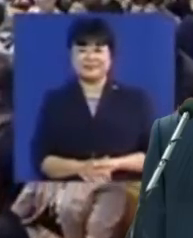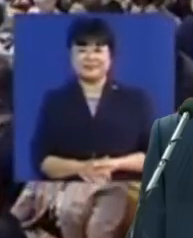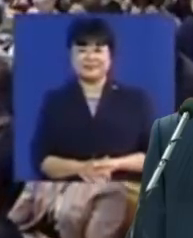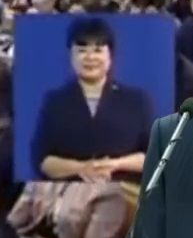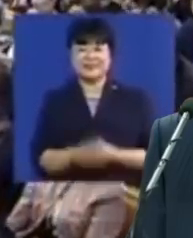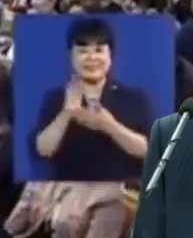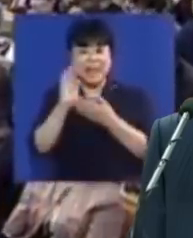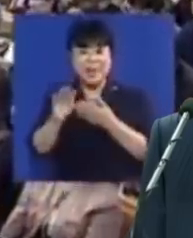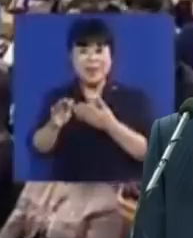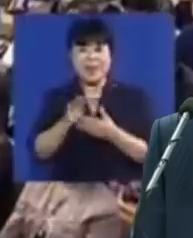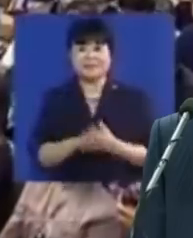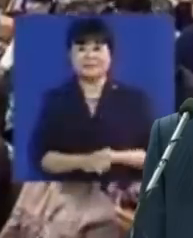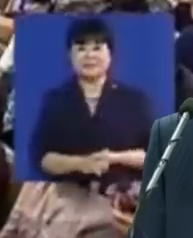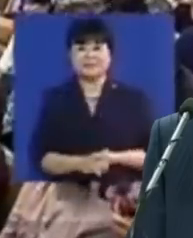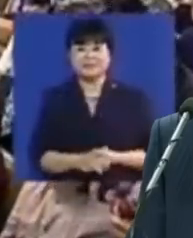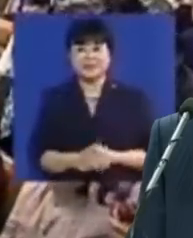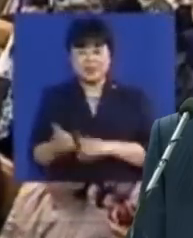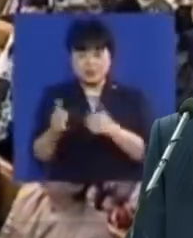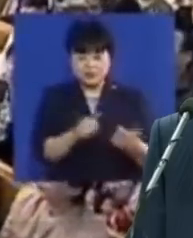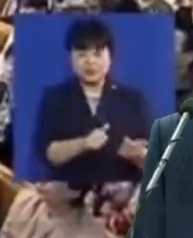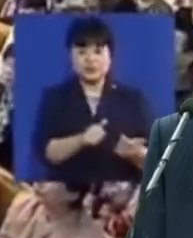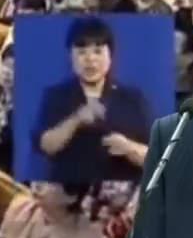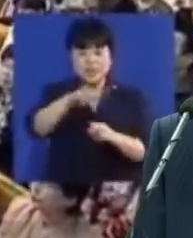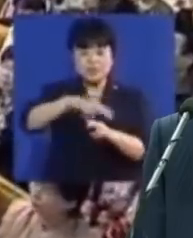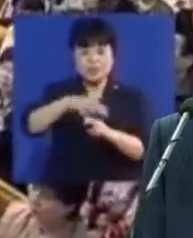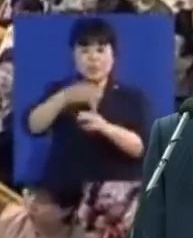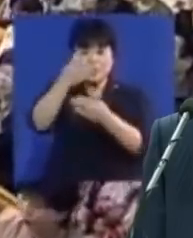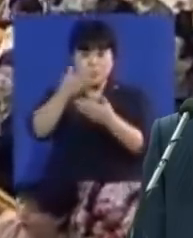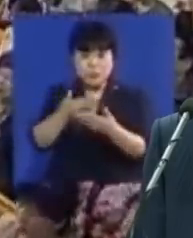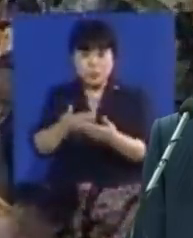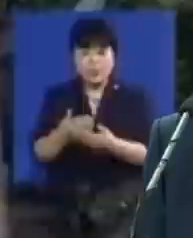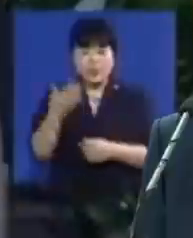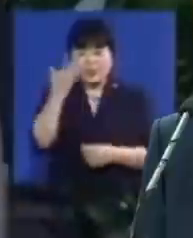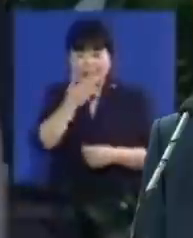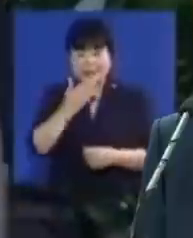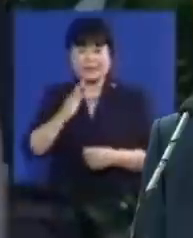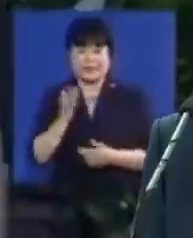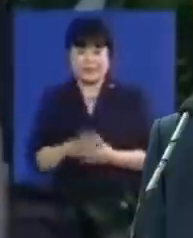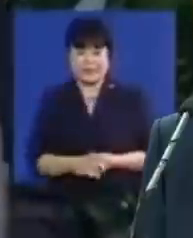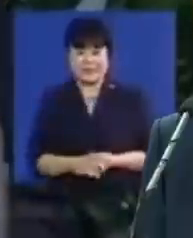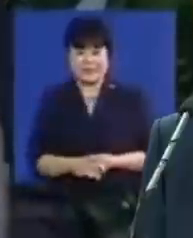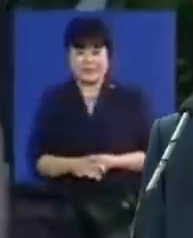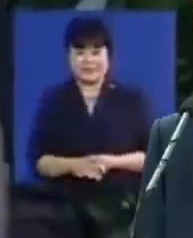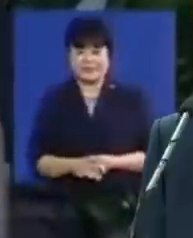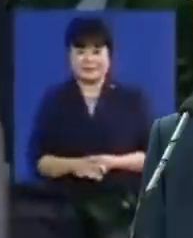그 다음에 죽음의 쓴물도 달아집니다.